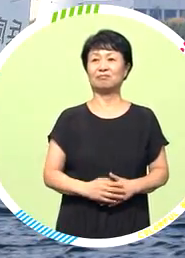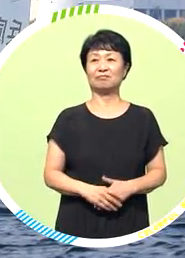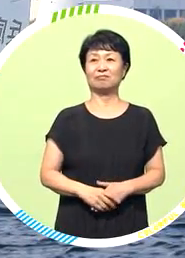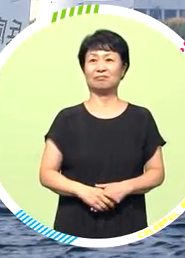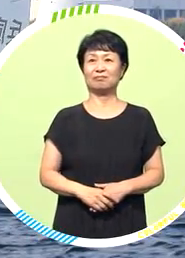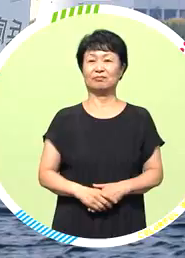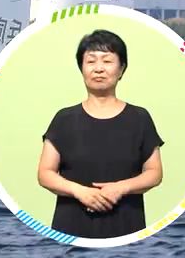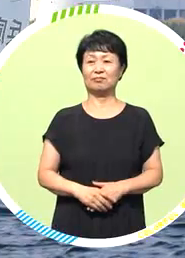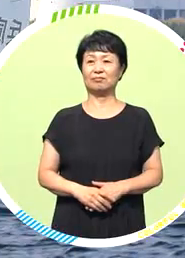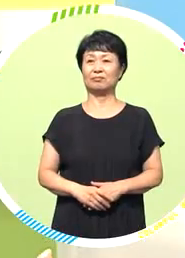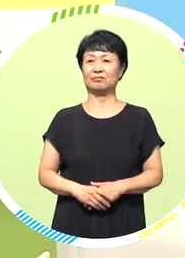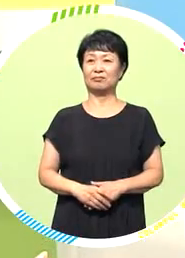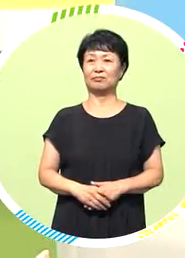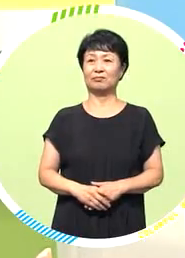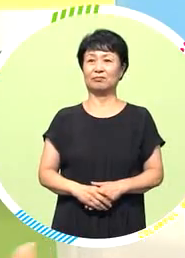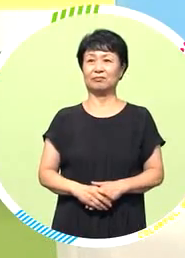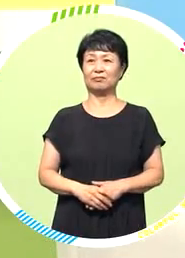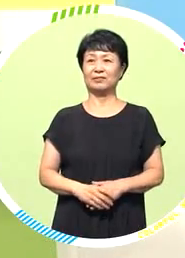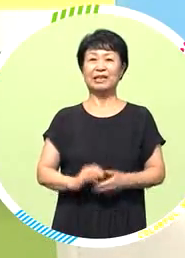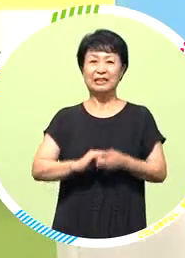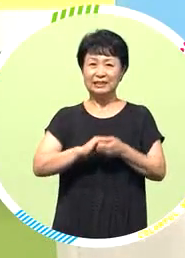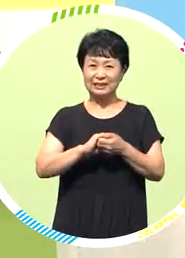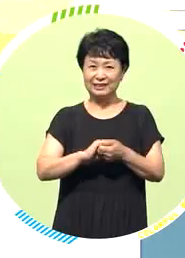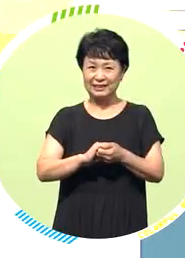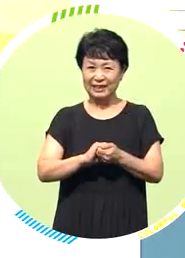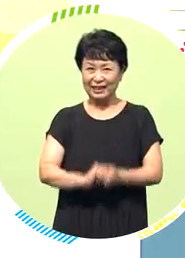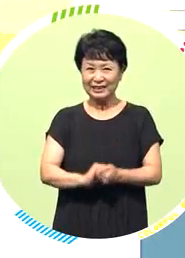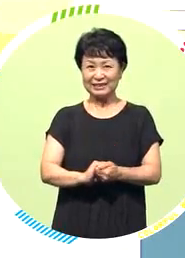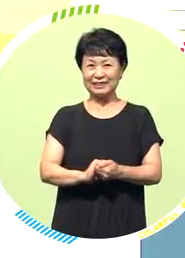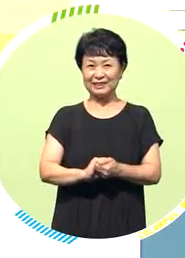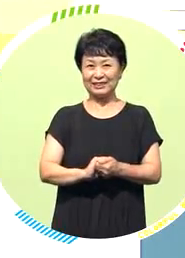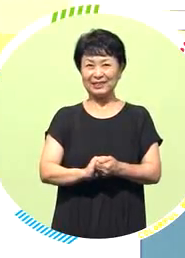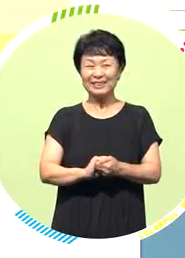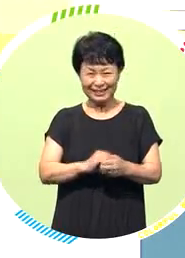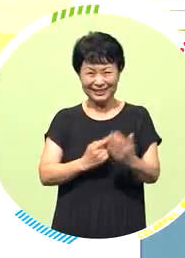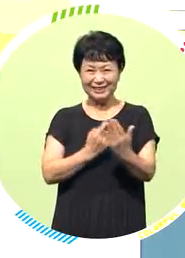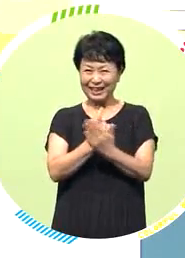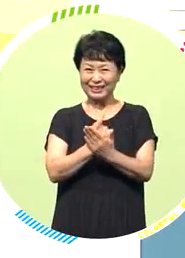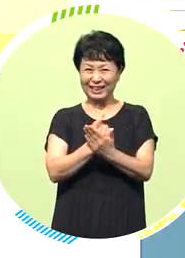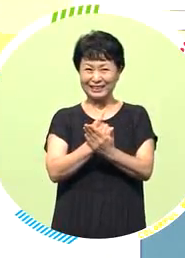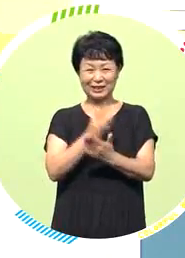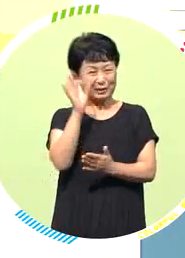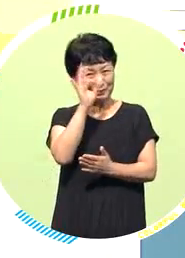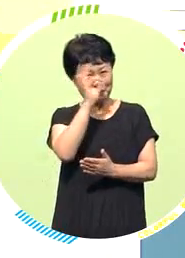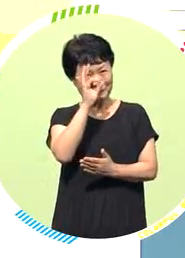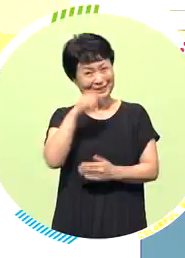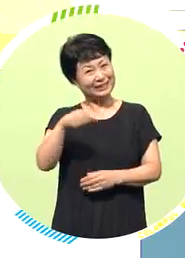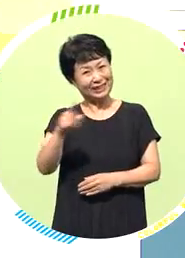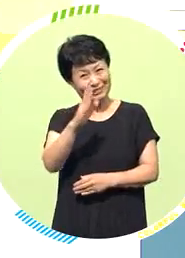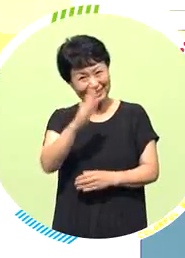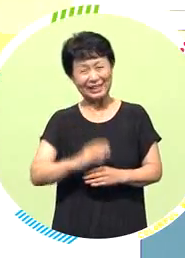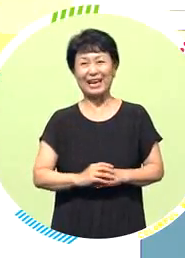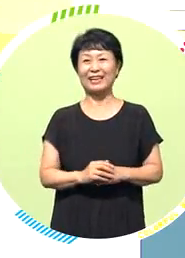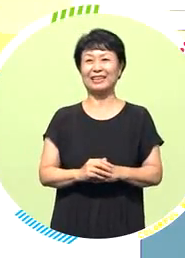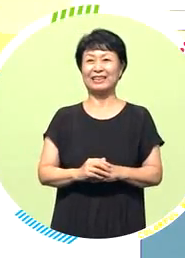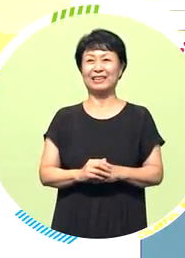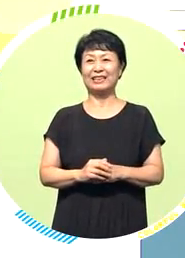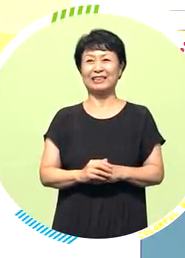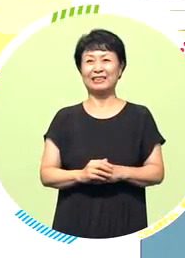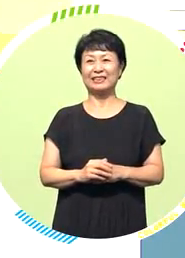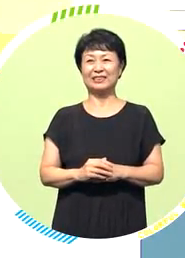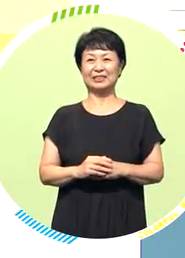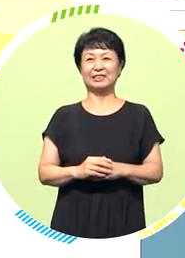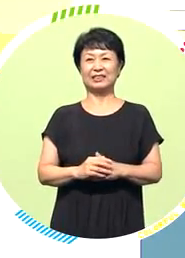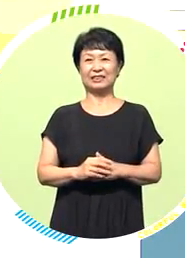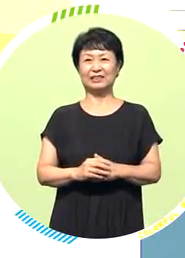月の2日までということなので、これもねぜひチェックしていただければと思います、ね、 ちょっとこうフェイスペインティングをして知事もこうテンションが上がってきた